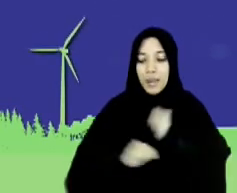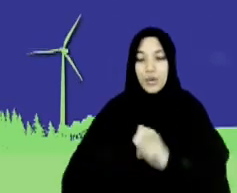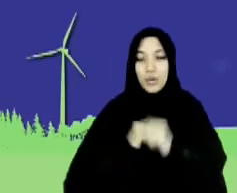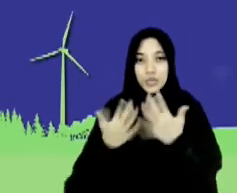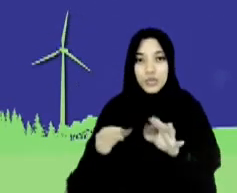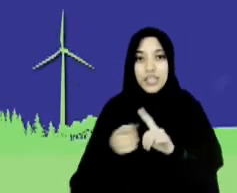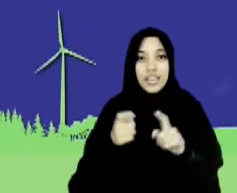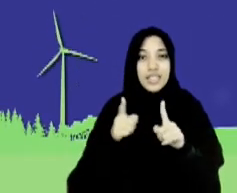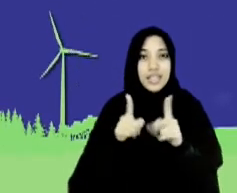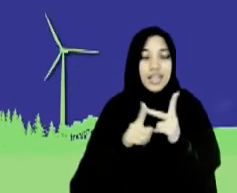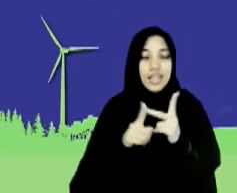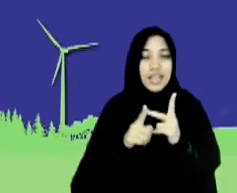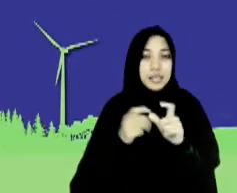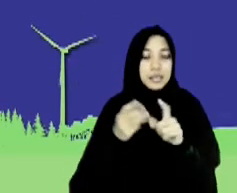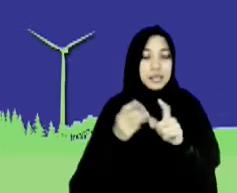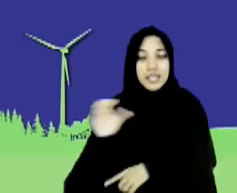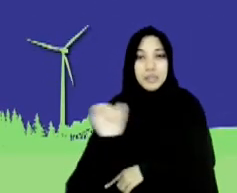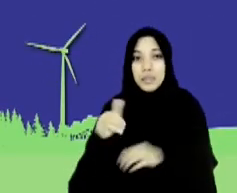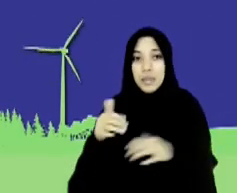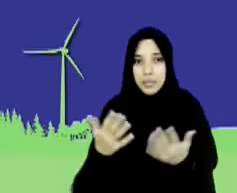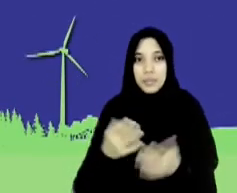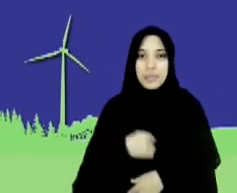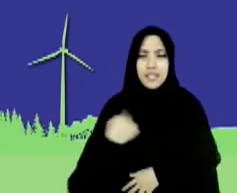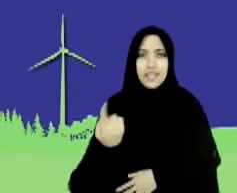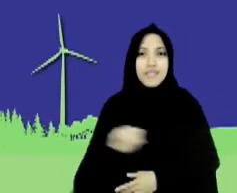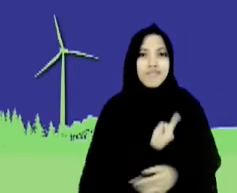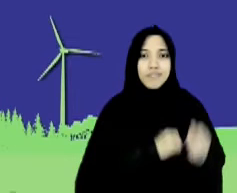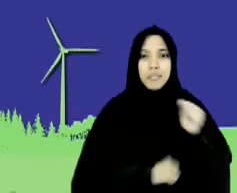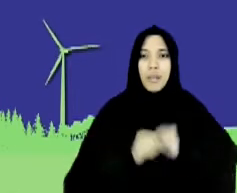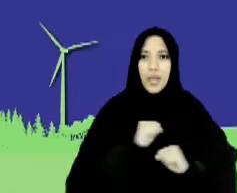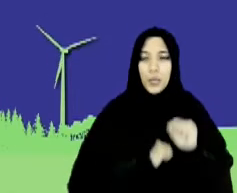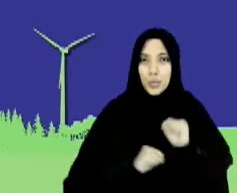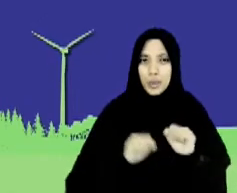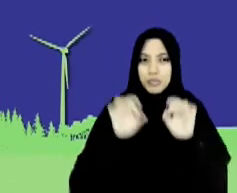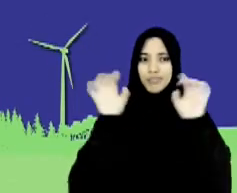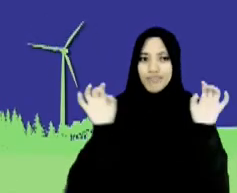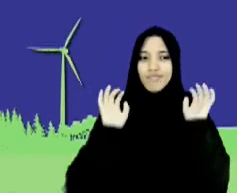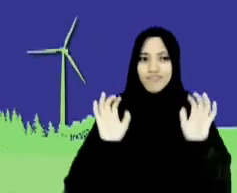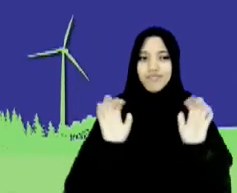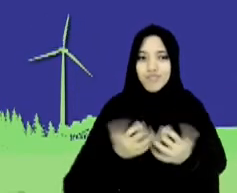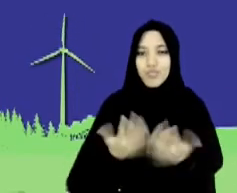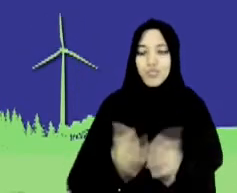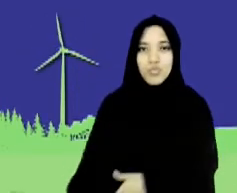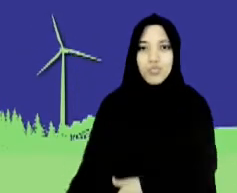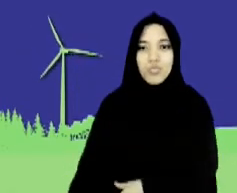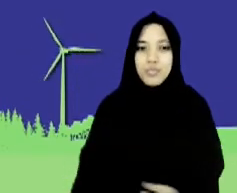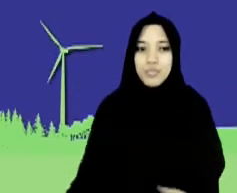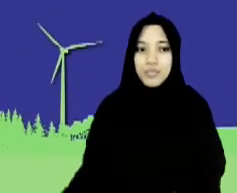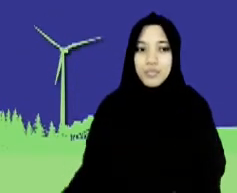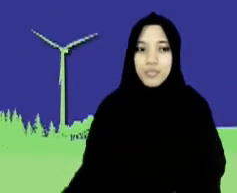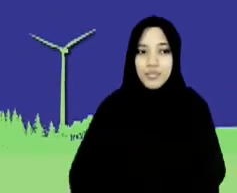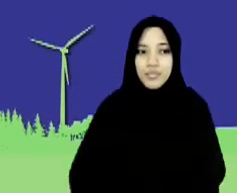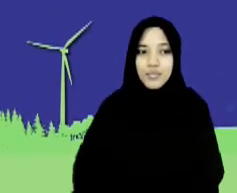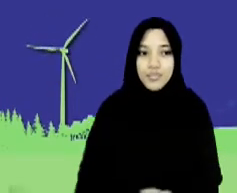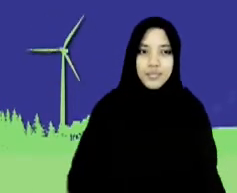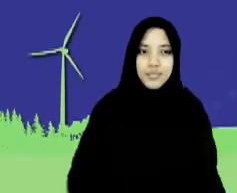Iya jadi memang kita melakukan berbagai ee gini eh ada yang disebutkan How